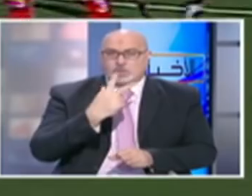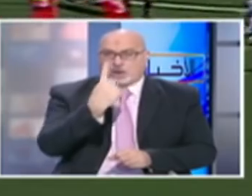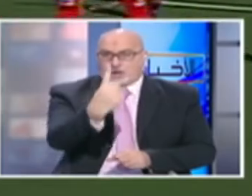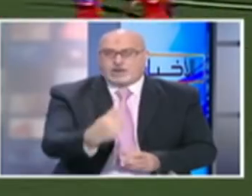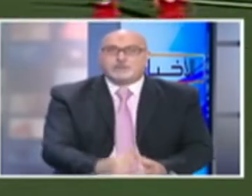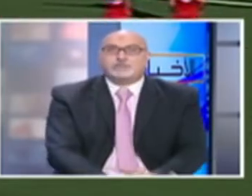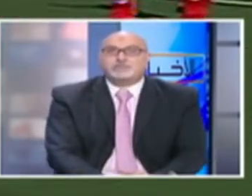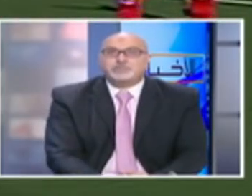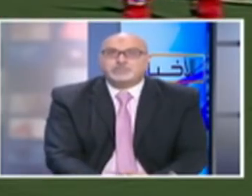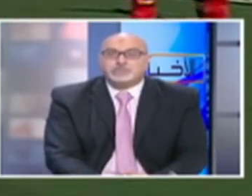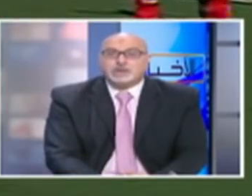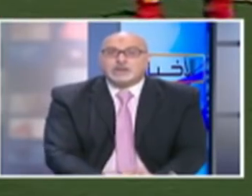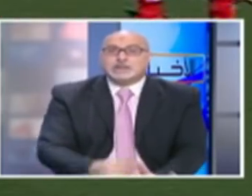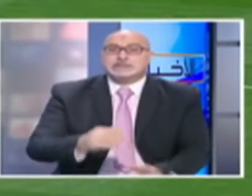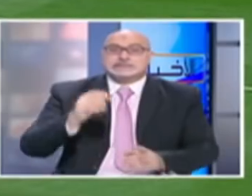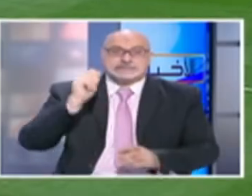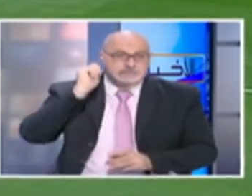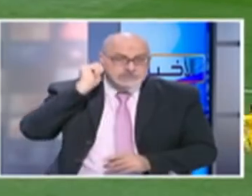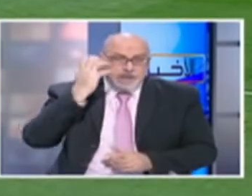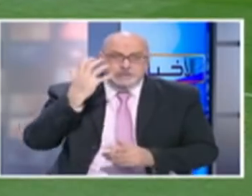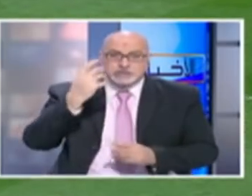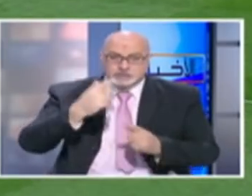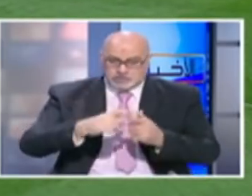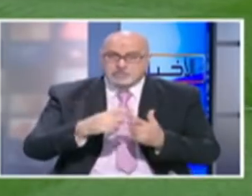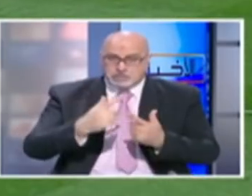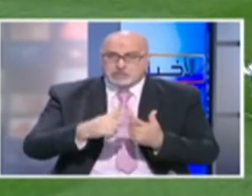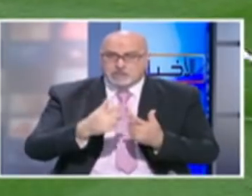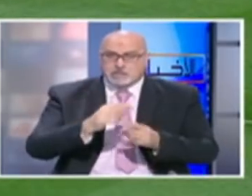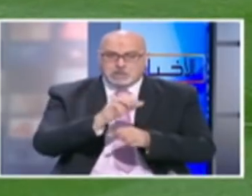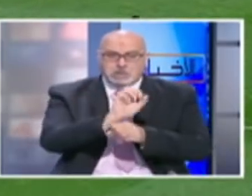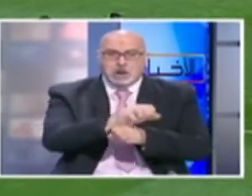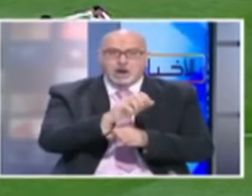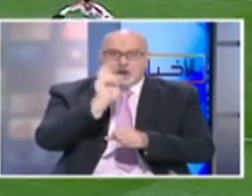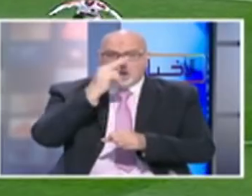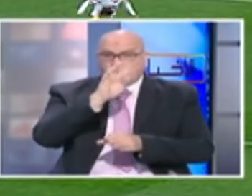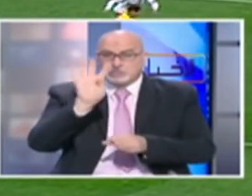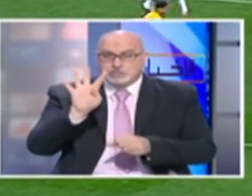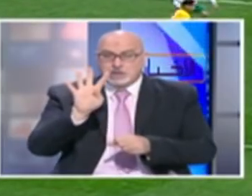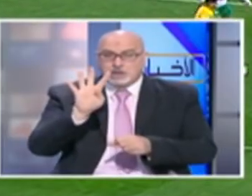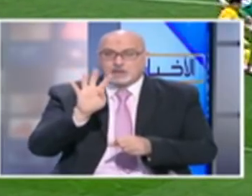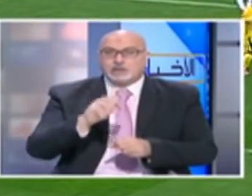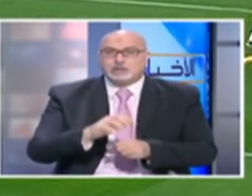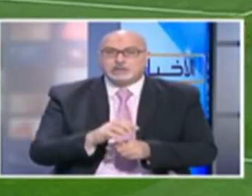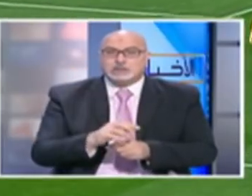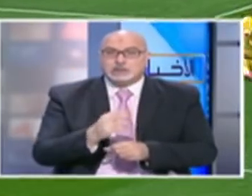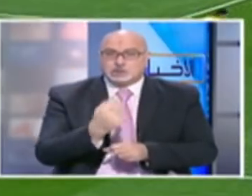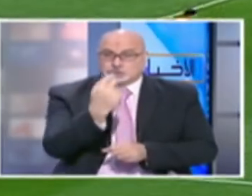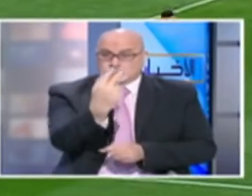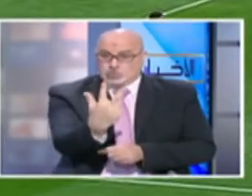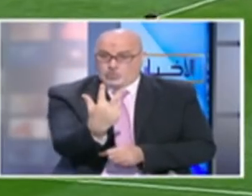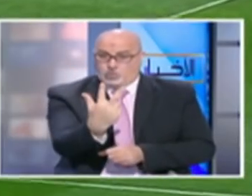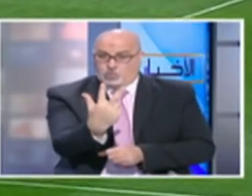هدف، وعاد وداد تلمسان بفوز كبير من عين مليلة على الأمل المحلي بثلاثة